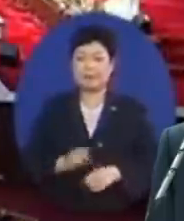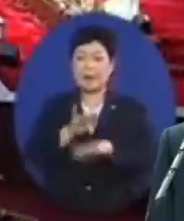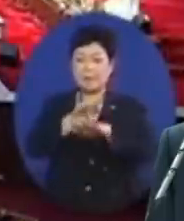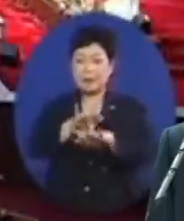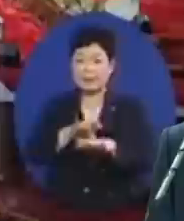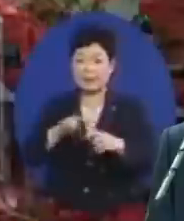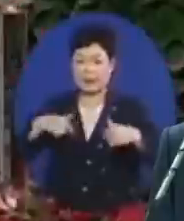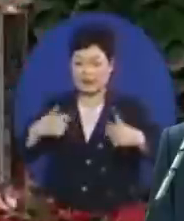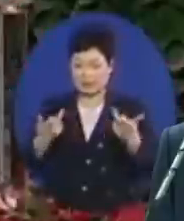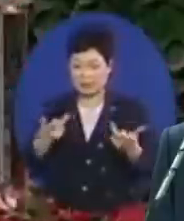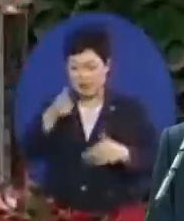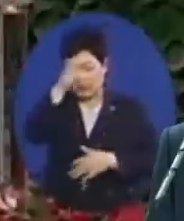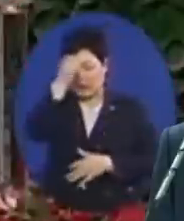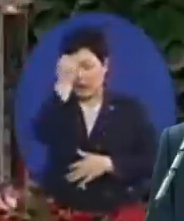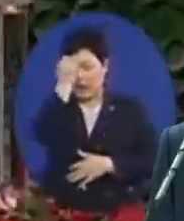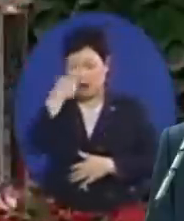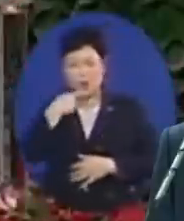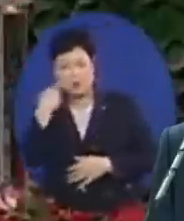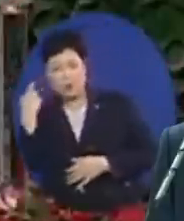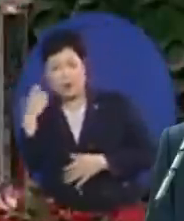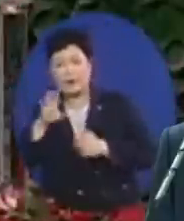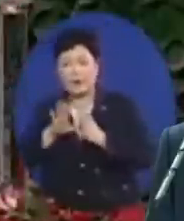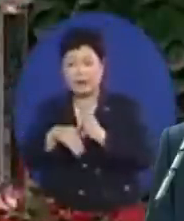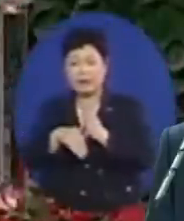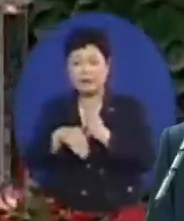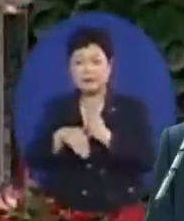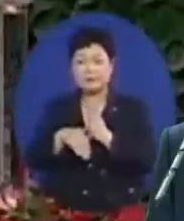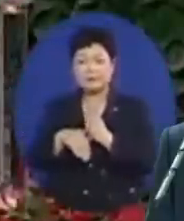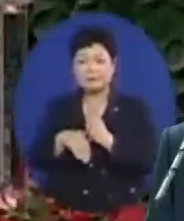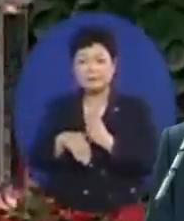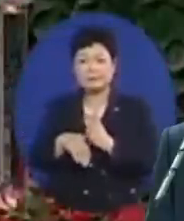마귀가 에덴에서 아담과 하와를 유혹할 때